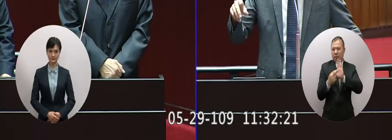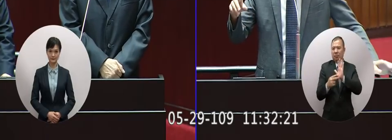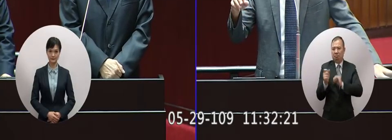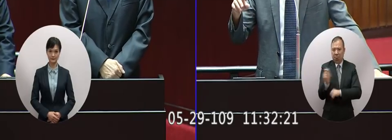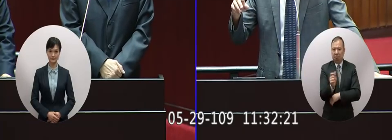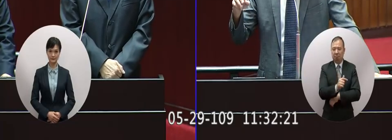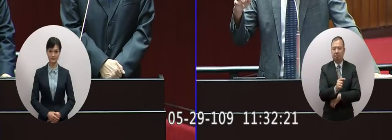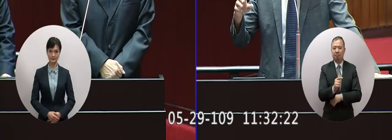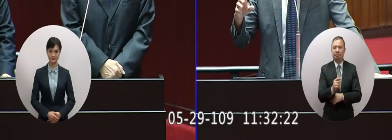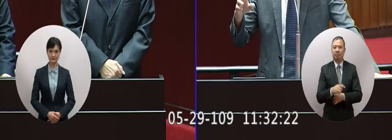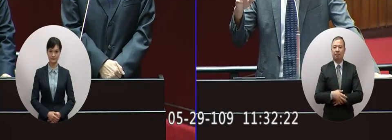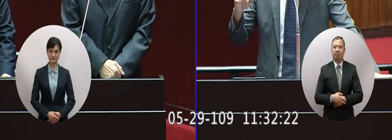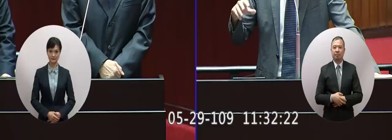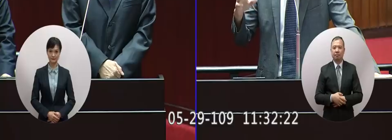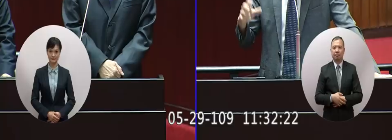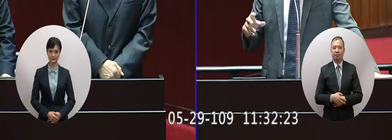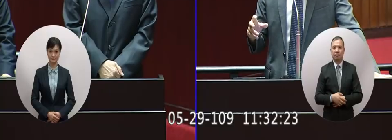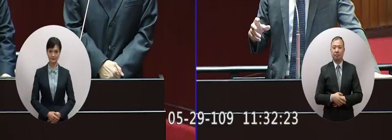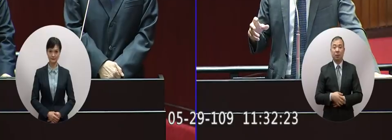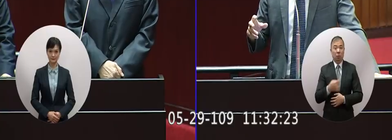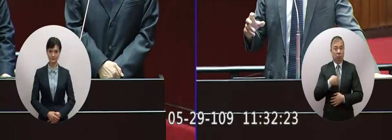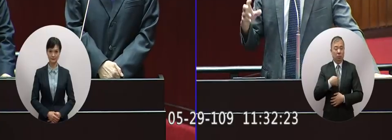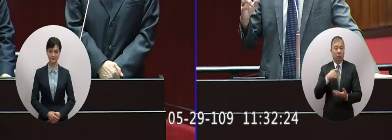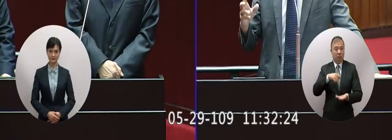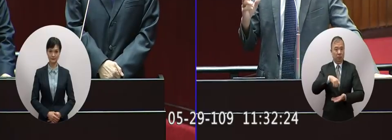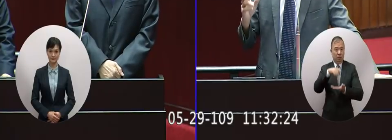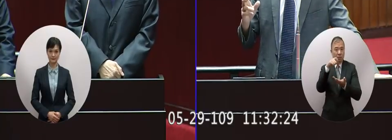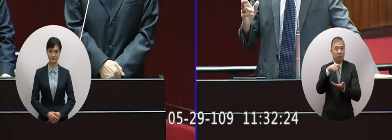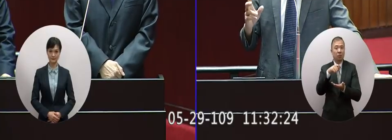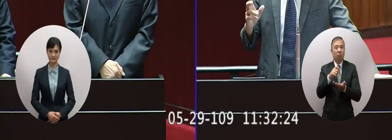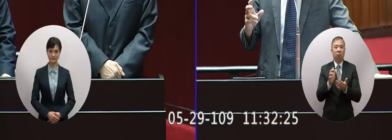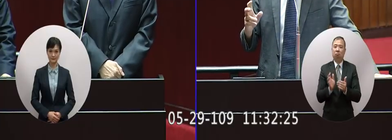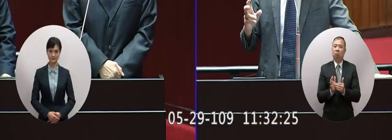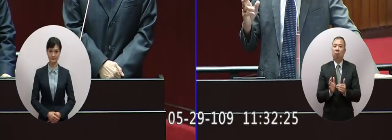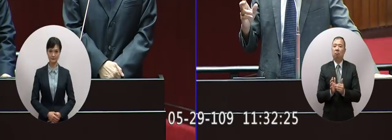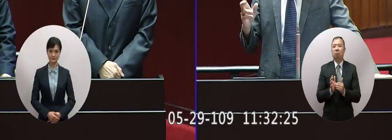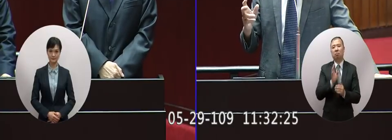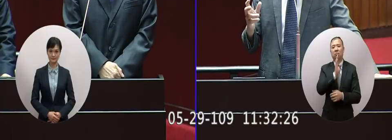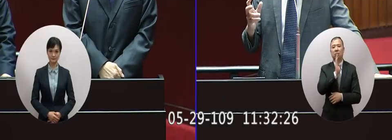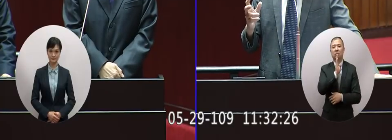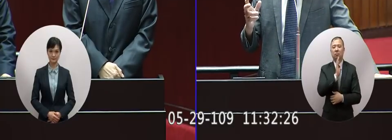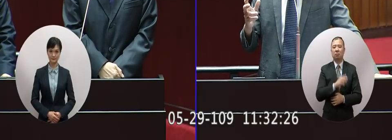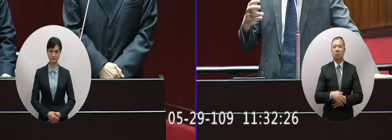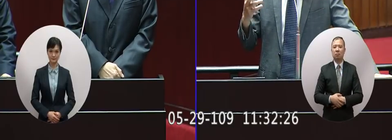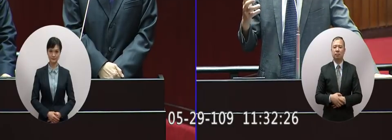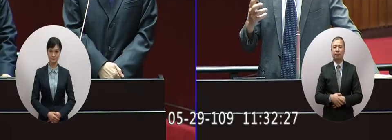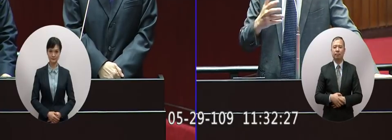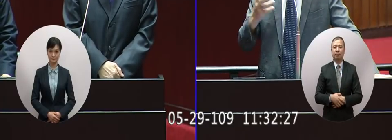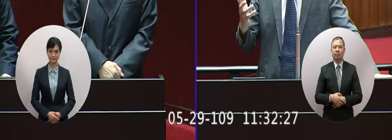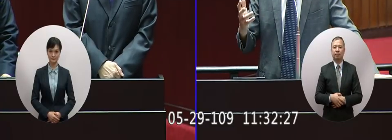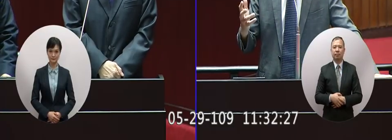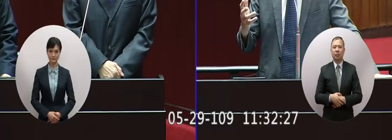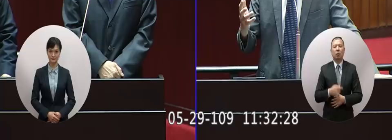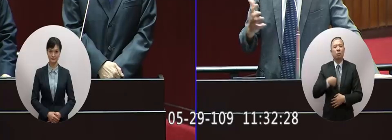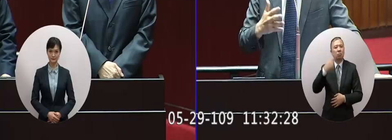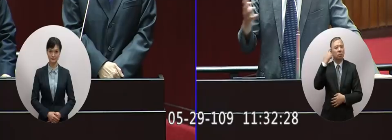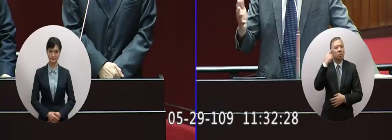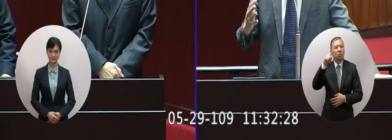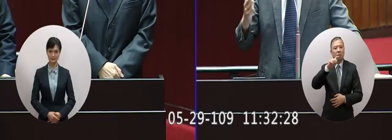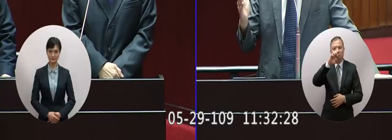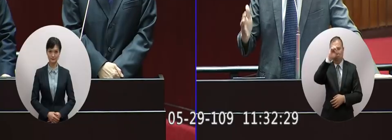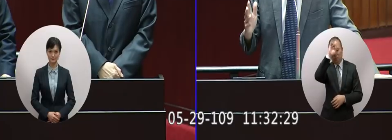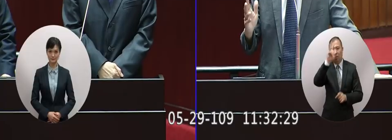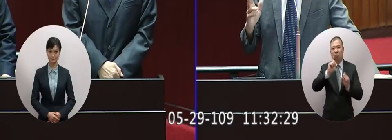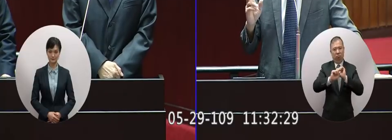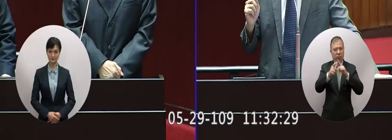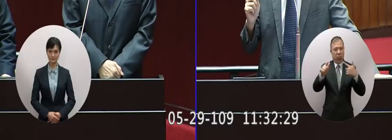说，我们当然已经提了这个事情，好，我们已经提了这个事情，就是说，我想其实朝野不管各党